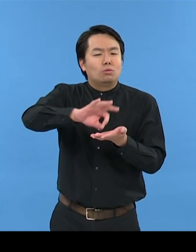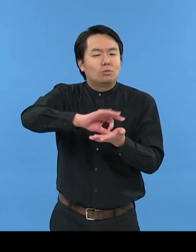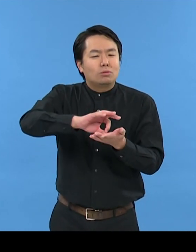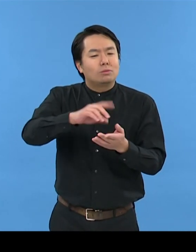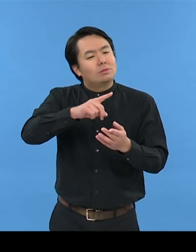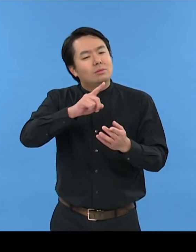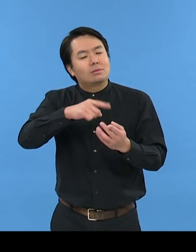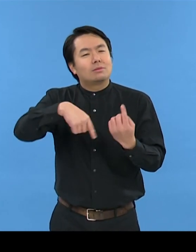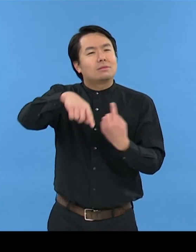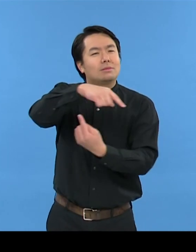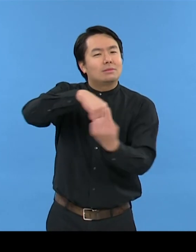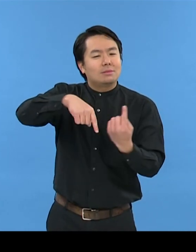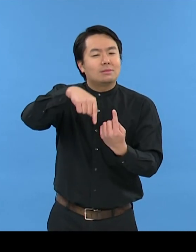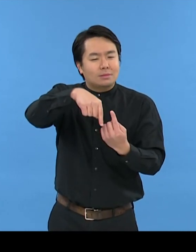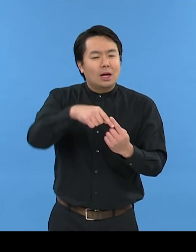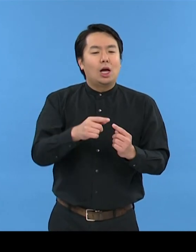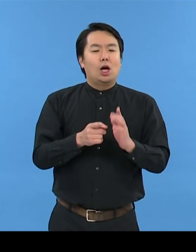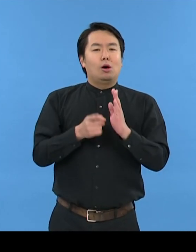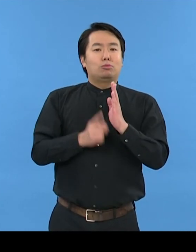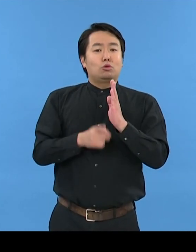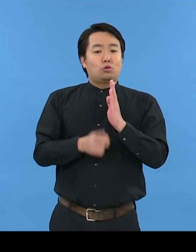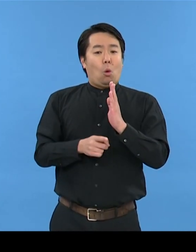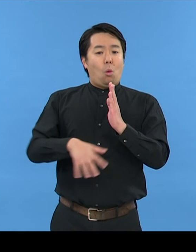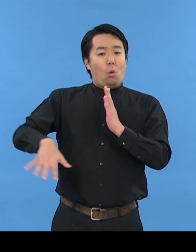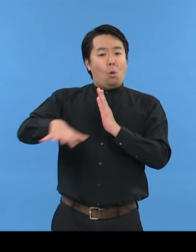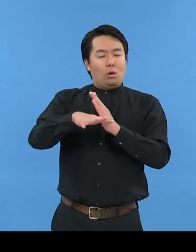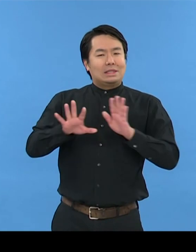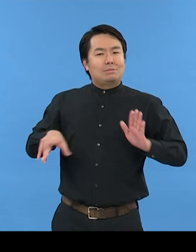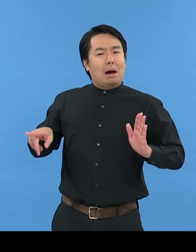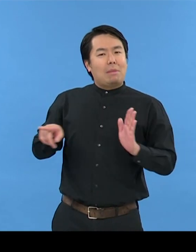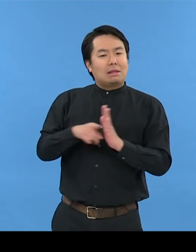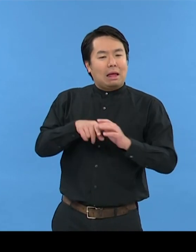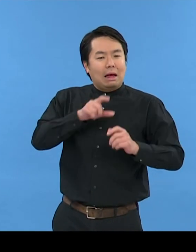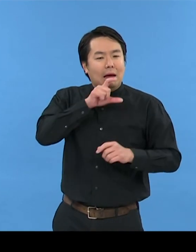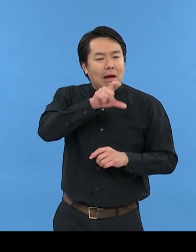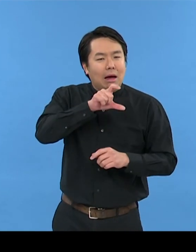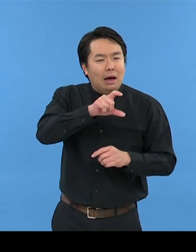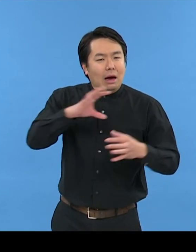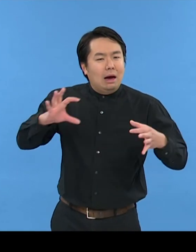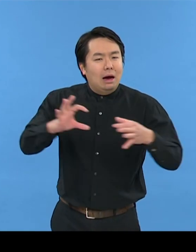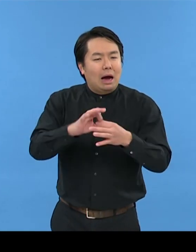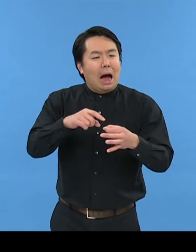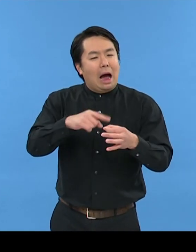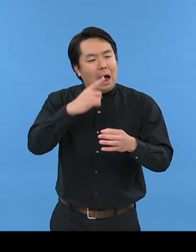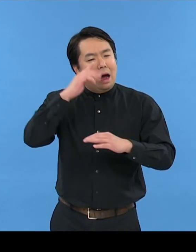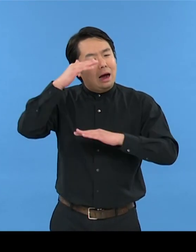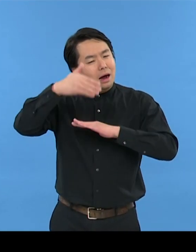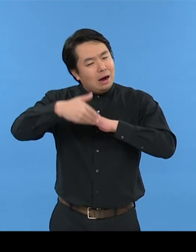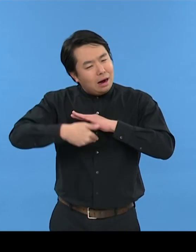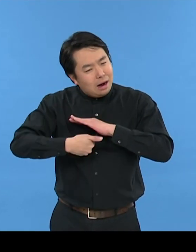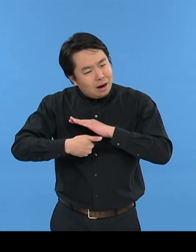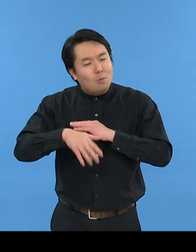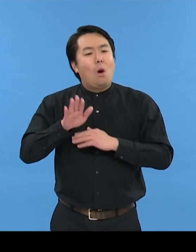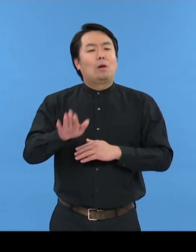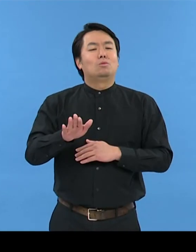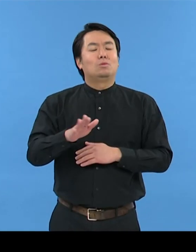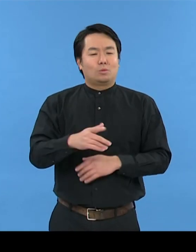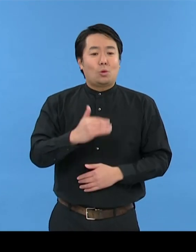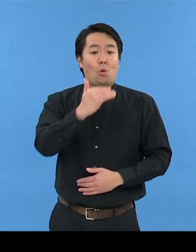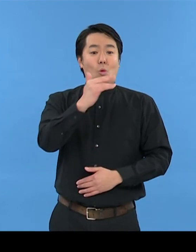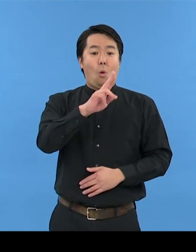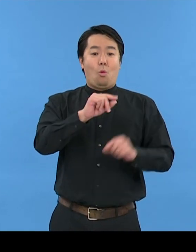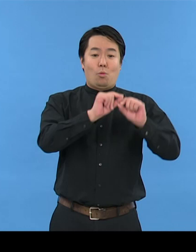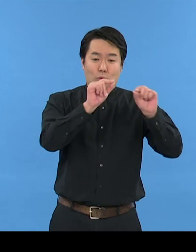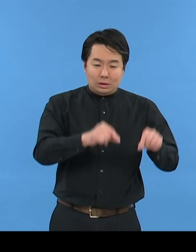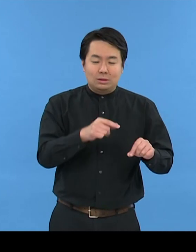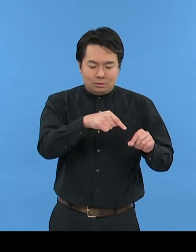者の今反省点としてあると思いますですから単純に5の問題と犯罪犯罪者と